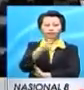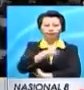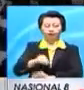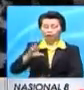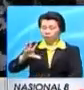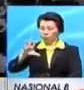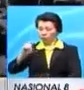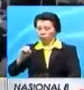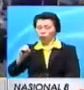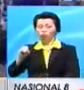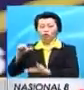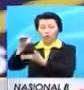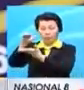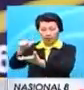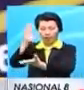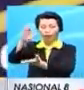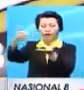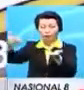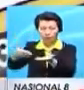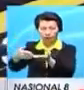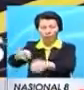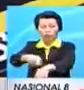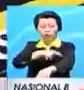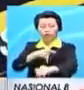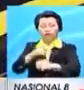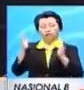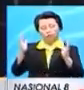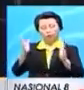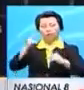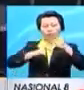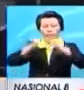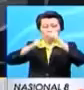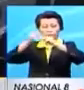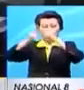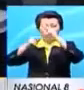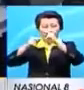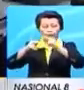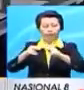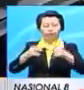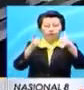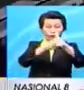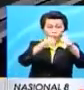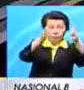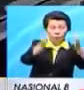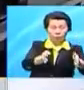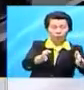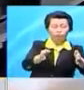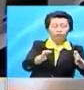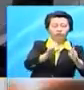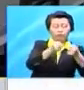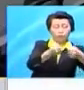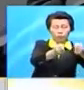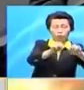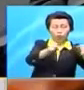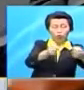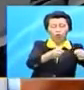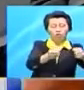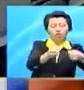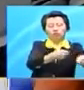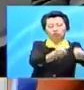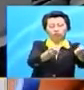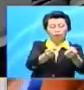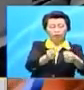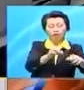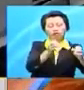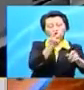50 pakej lagi akan diperkenalkan sepanjang tempoh pembinaan. Fasa pertama antara stesen Sungai Buloh dan Kampung